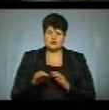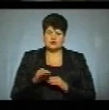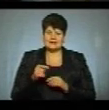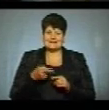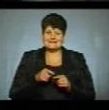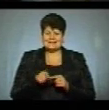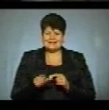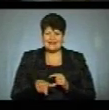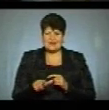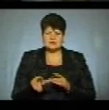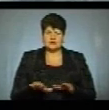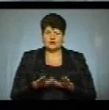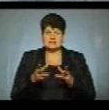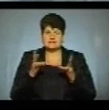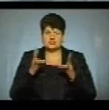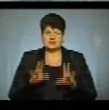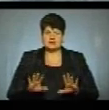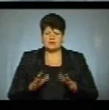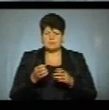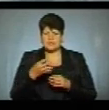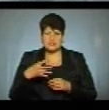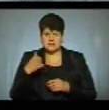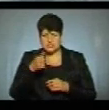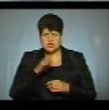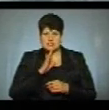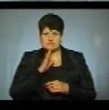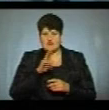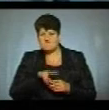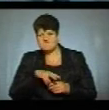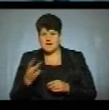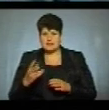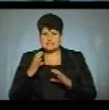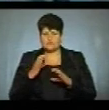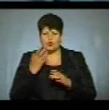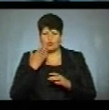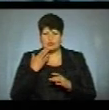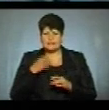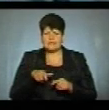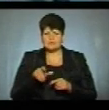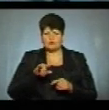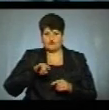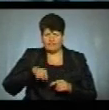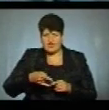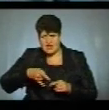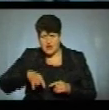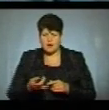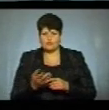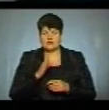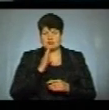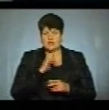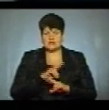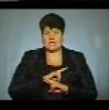на цій ділянці дороги стався нещасний випадок. 15-річна дівчина випала з автобуса, коли транспорт в'їхав у яму. Дівчина